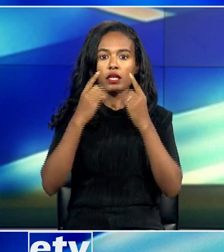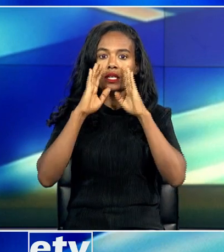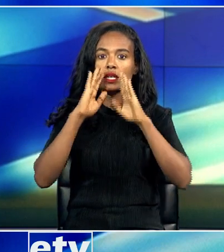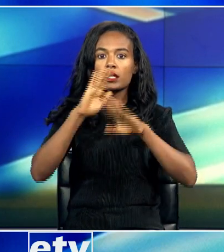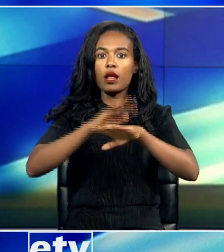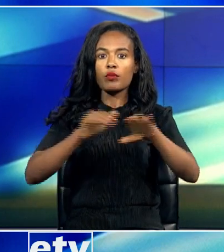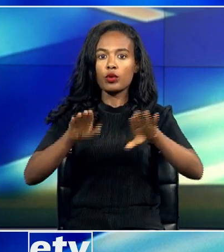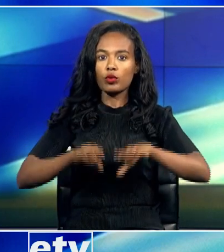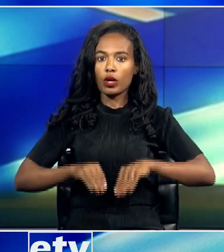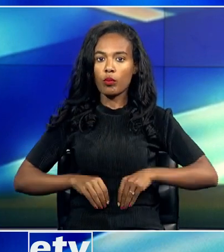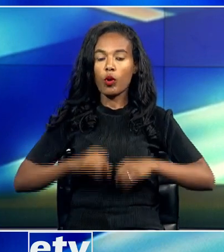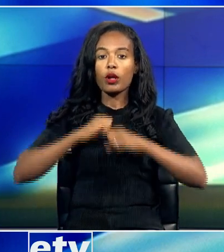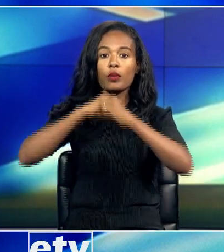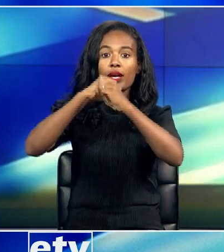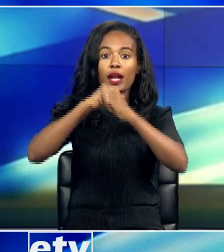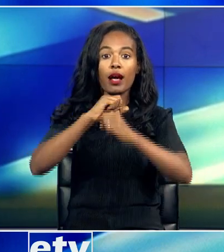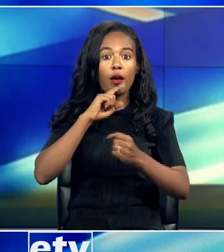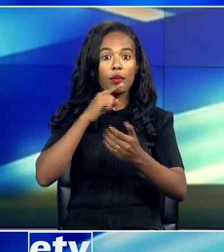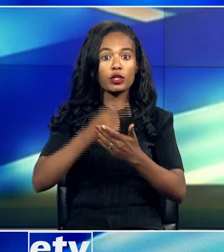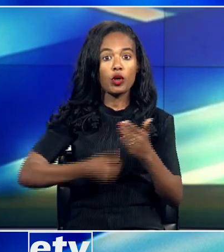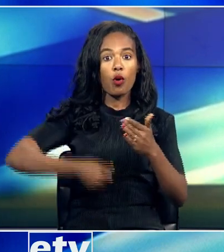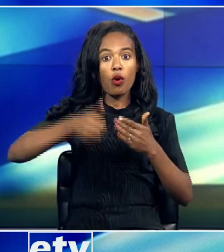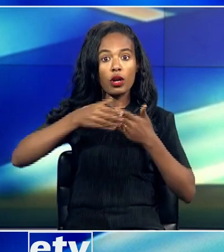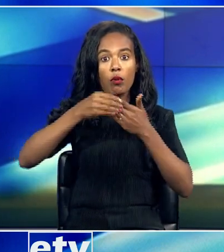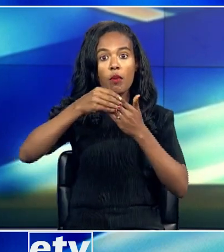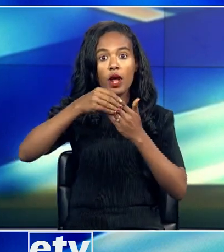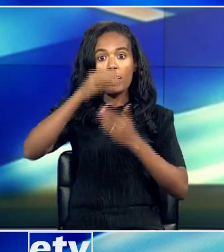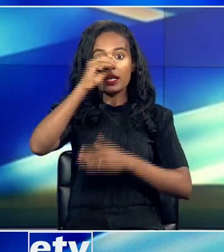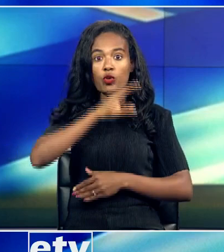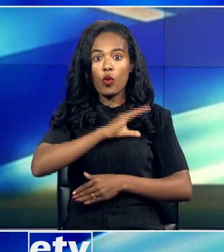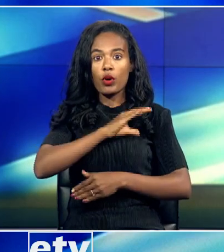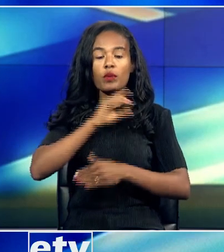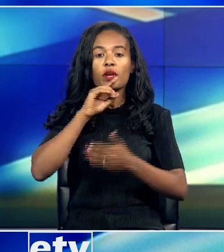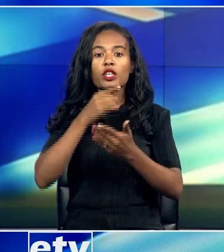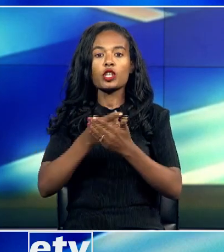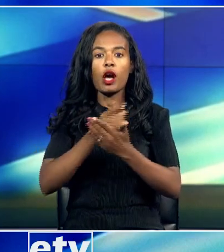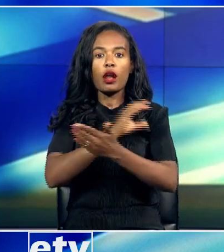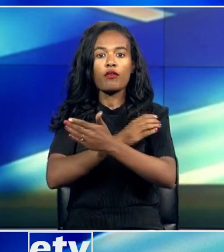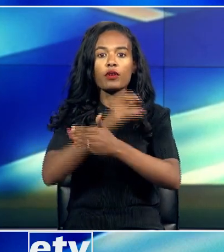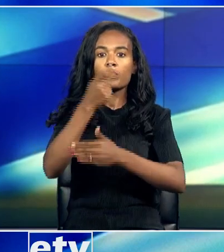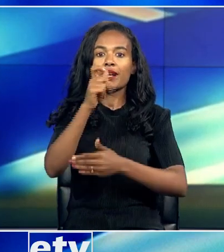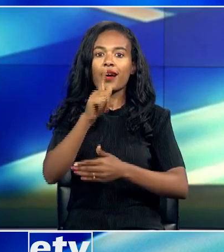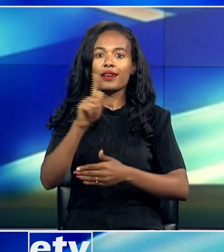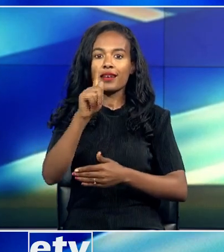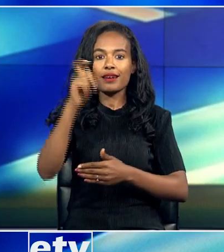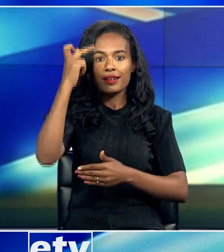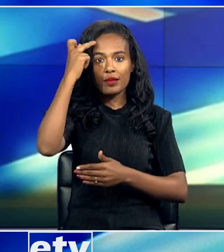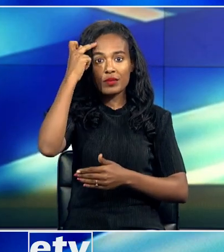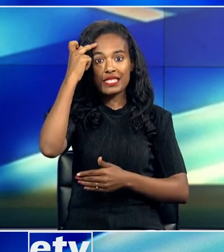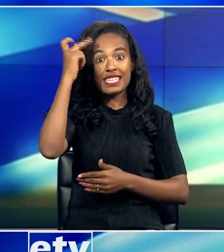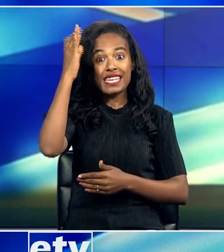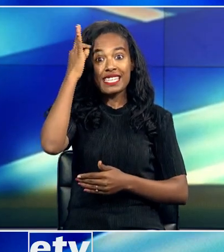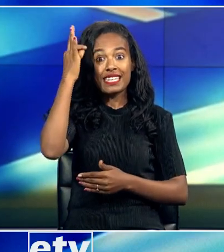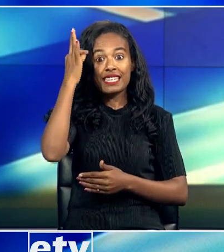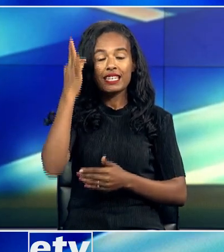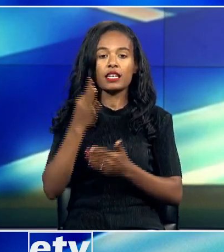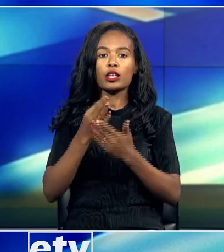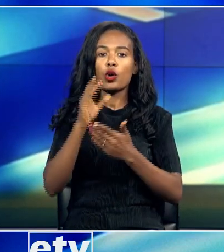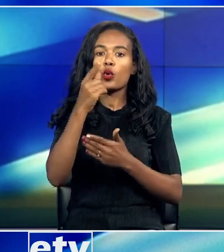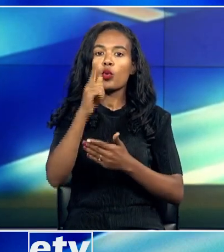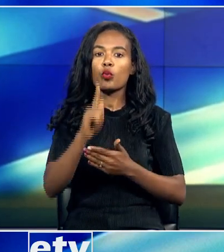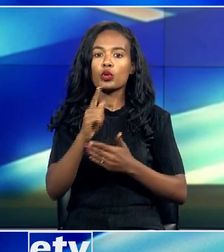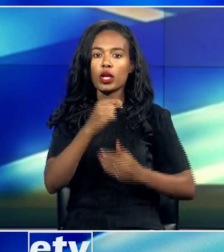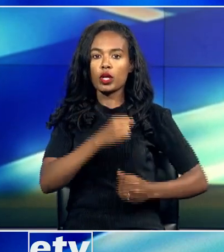ጥሪውን ተቀብለናል። የመከላከያ መረጃዋና መምሪያ የሰብአዊ መረጃ ኃላፊ ብርጋዴር ጀነራል ደምስ አመኑ ትህነግ የኡጉጉሙ